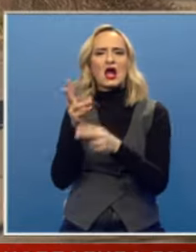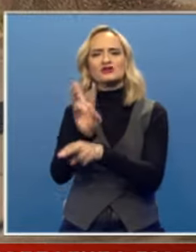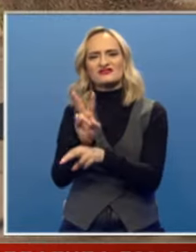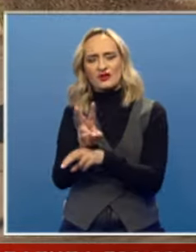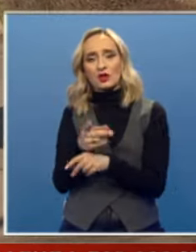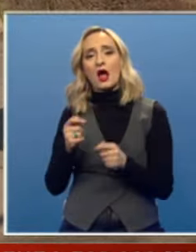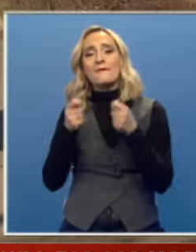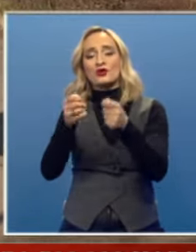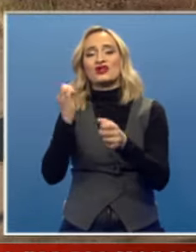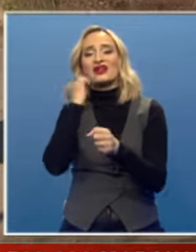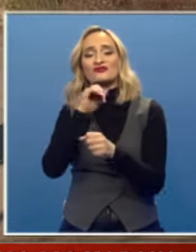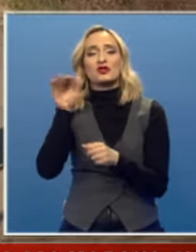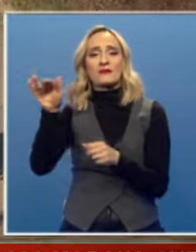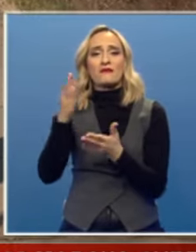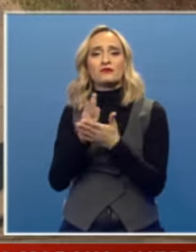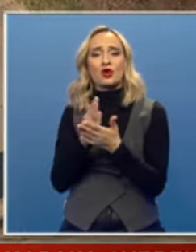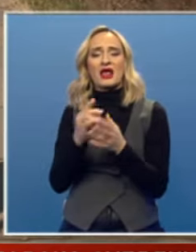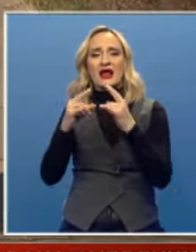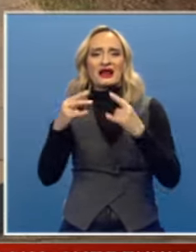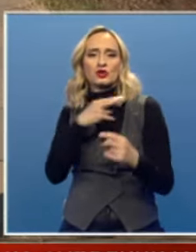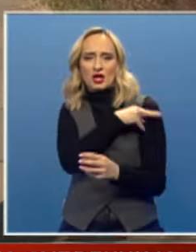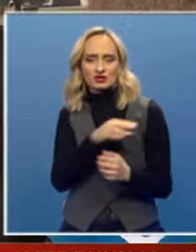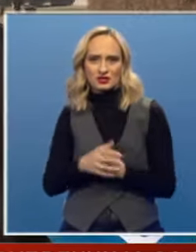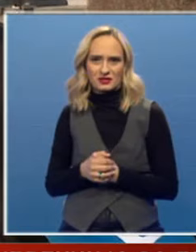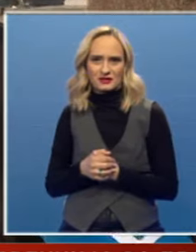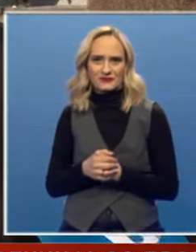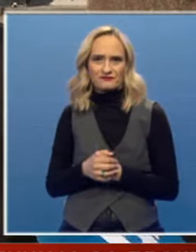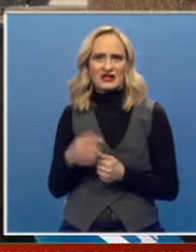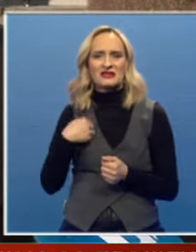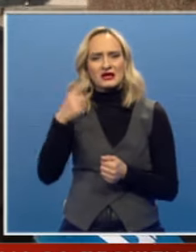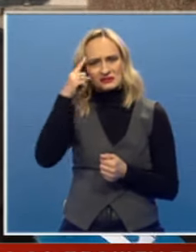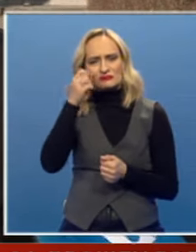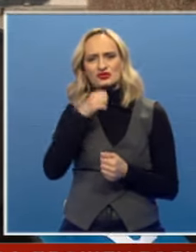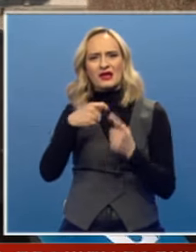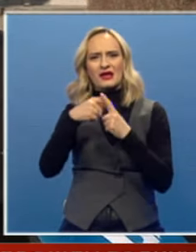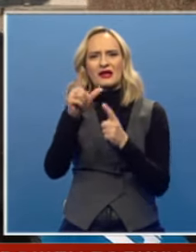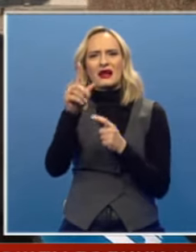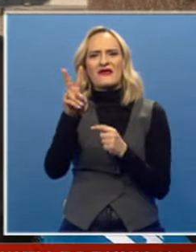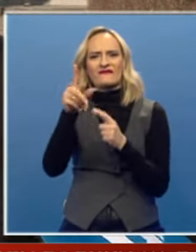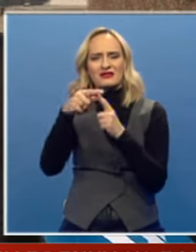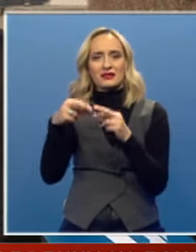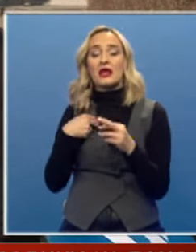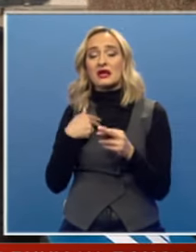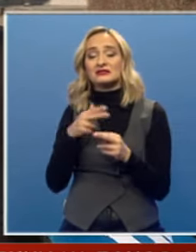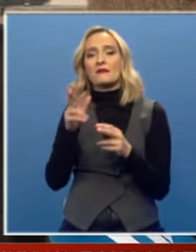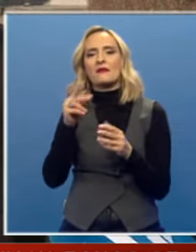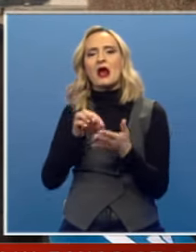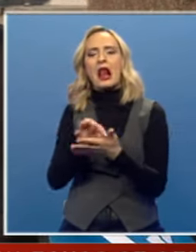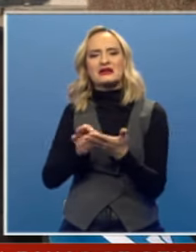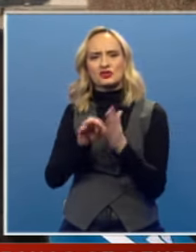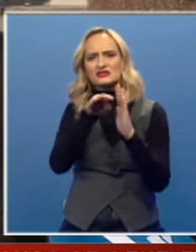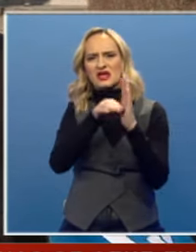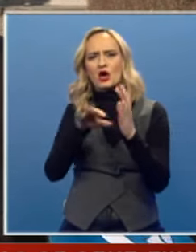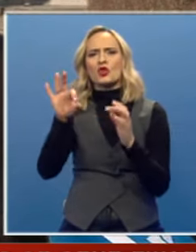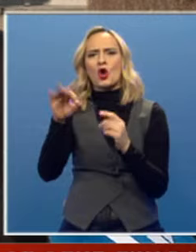a podnosilac krivične prijave bio je gradonačelnik. Znam šta je kleveta, glasao sam za zakon o kleveti i ovdje